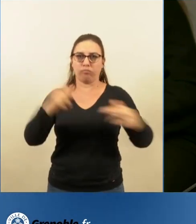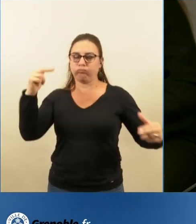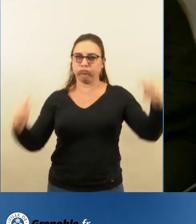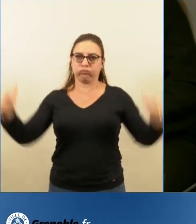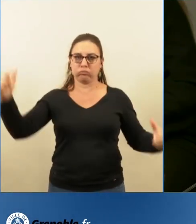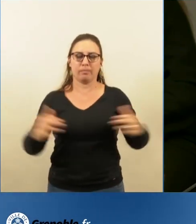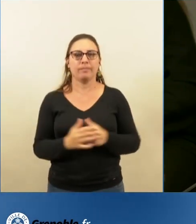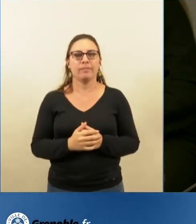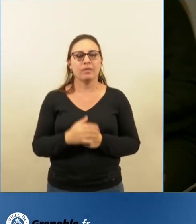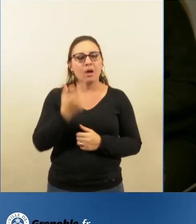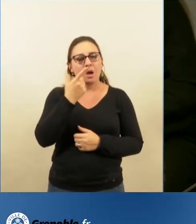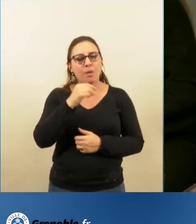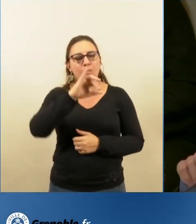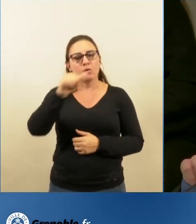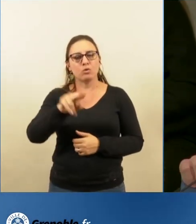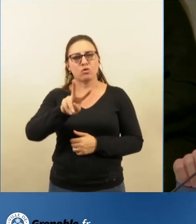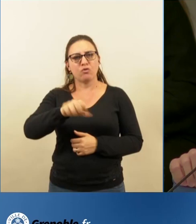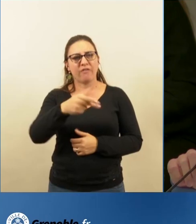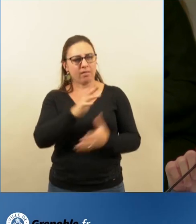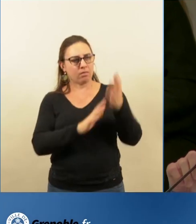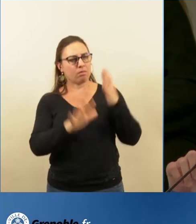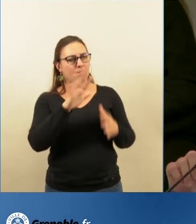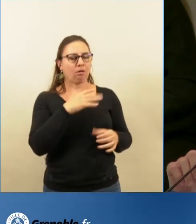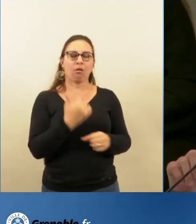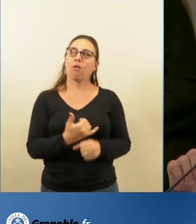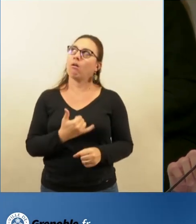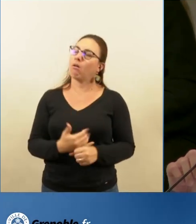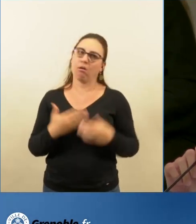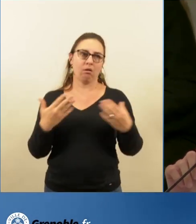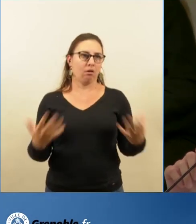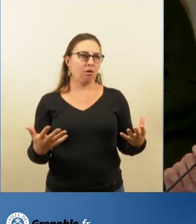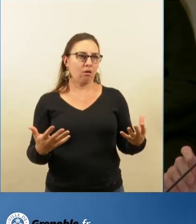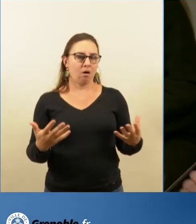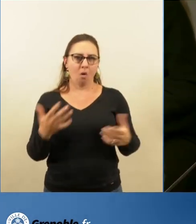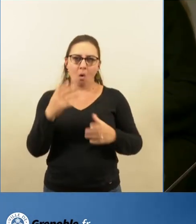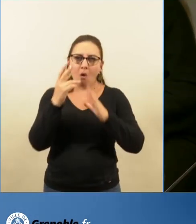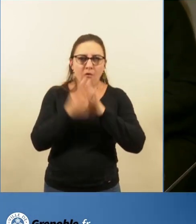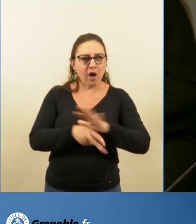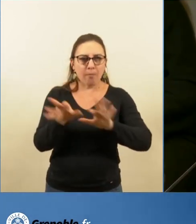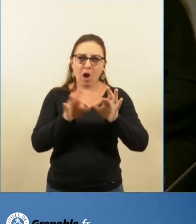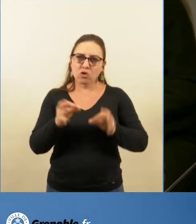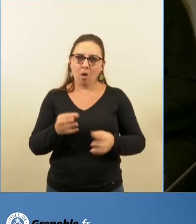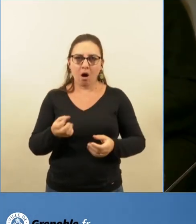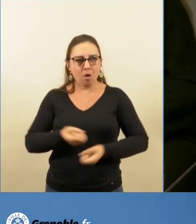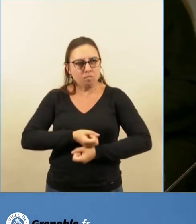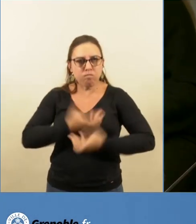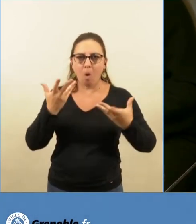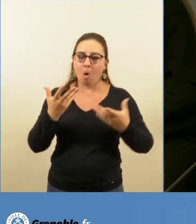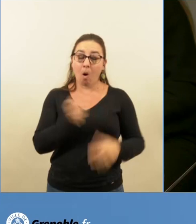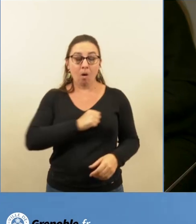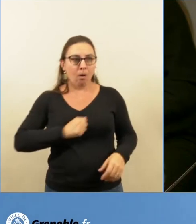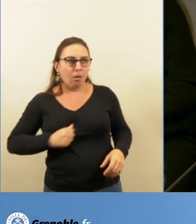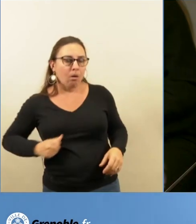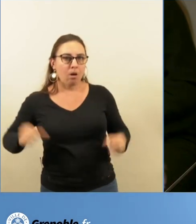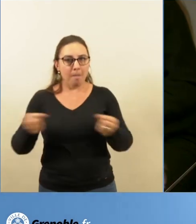en entendant les propos de Pierre-André juvaine de dire que quand on parle avec des mots si fort quand on appartient à une majorité métropolitaine et